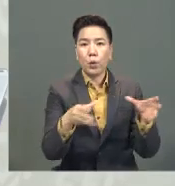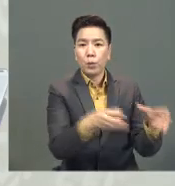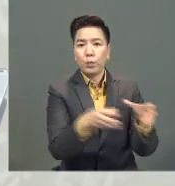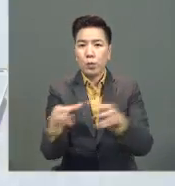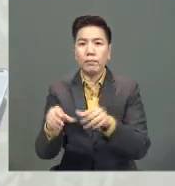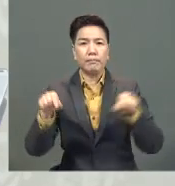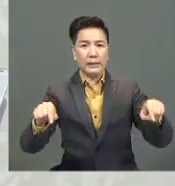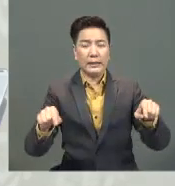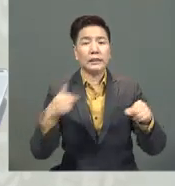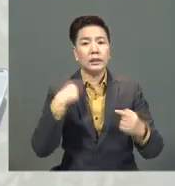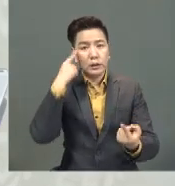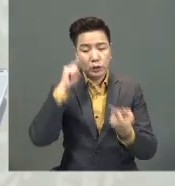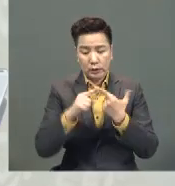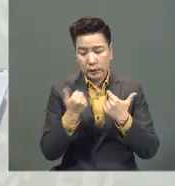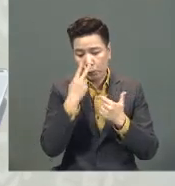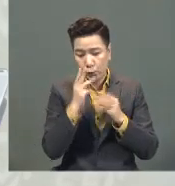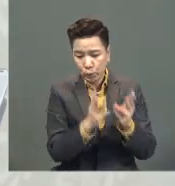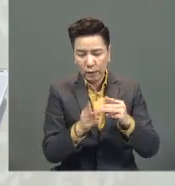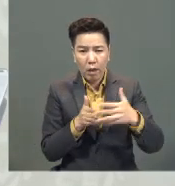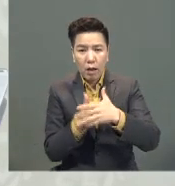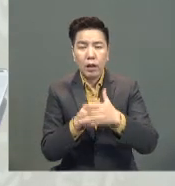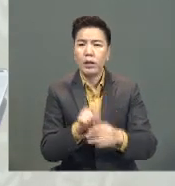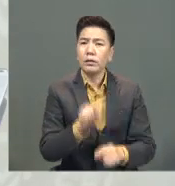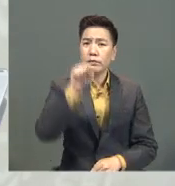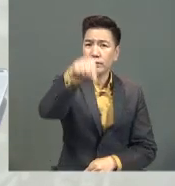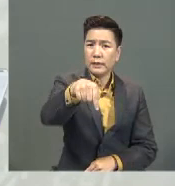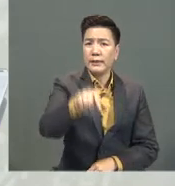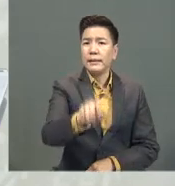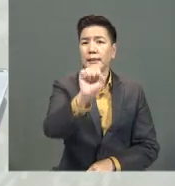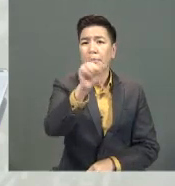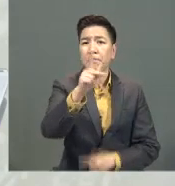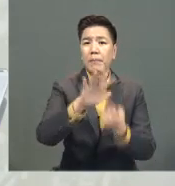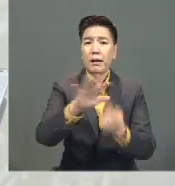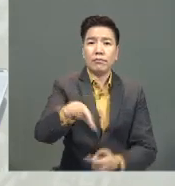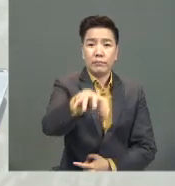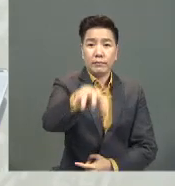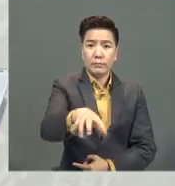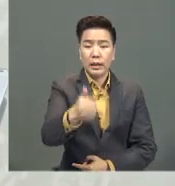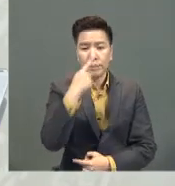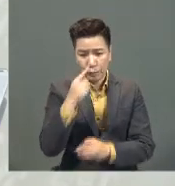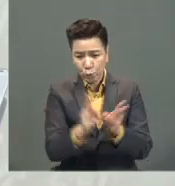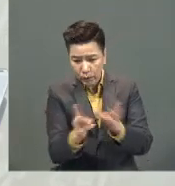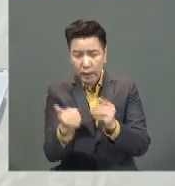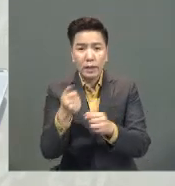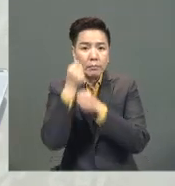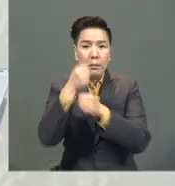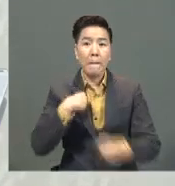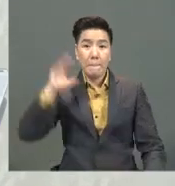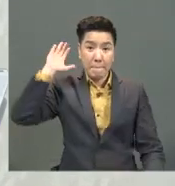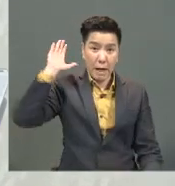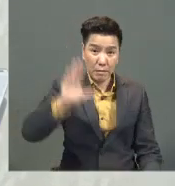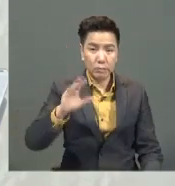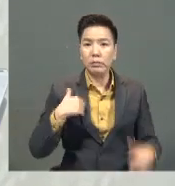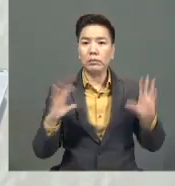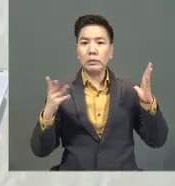างหนึ่งด้วยนะก็หาทางออกกันในสภาต่างๆก็มีช่องทางกันอยู่แล้วนะในการชุมนุมผมก็ไม่ได้ห้าม